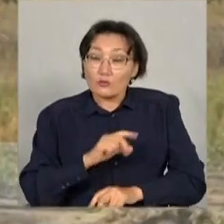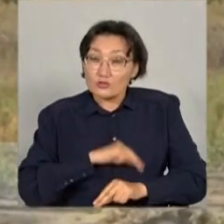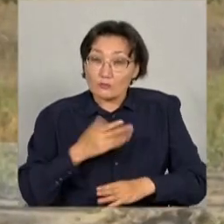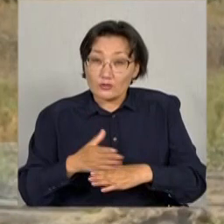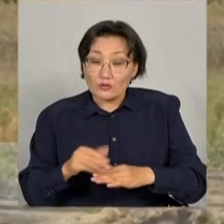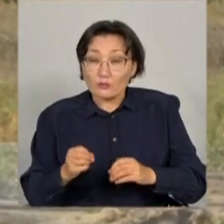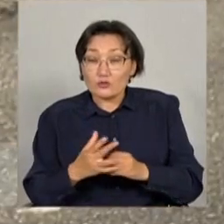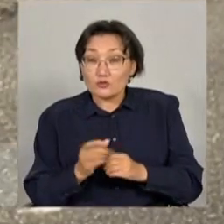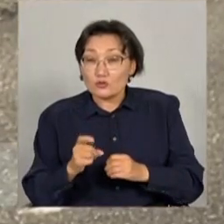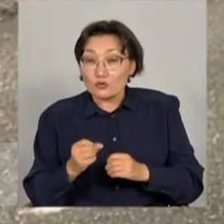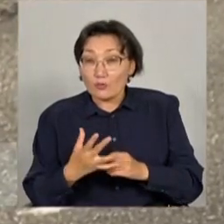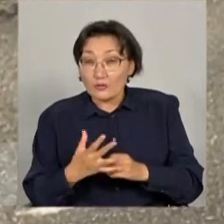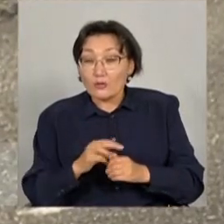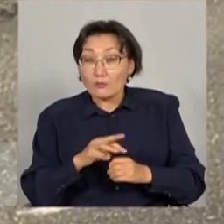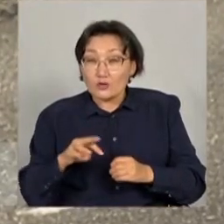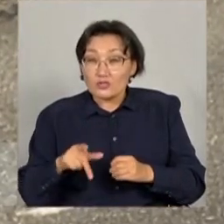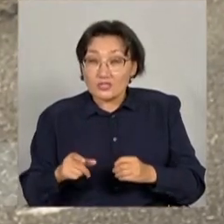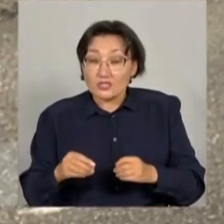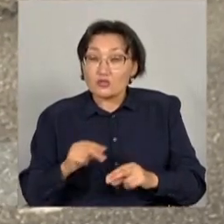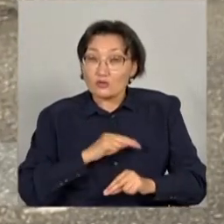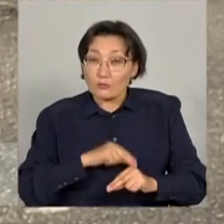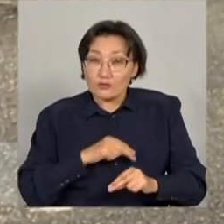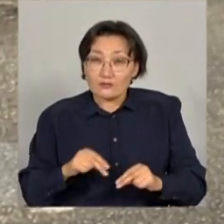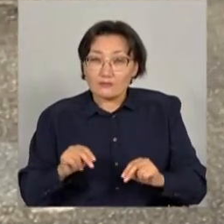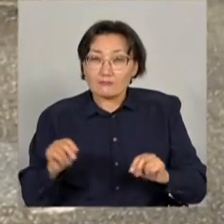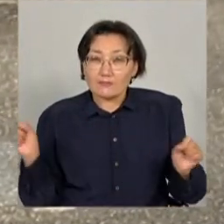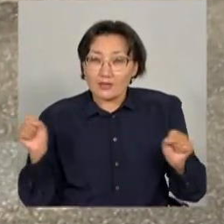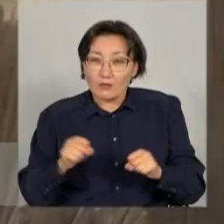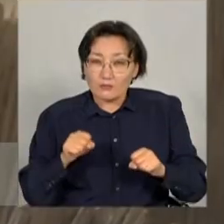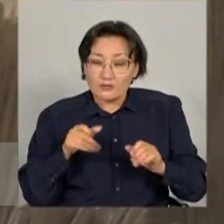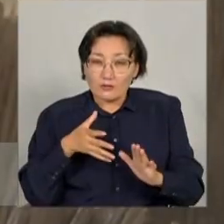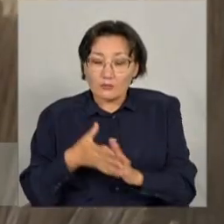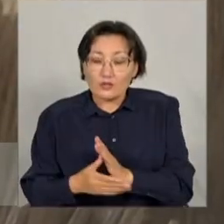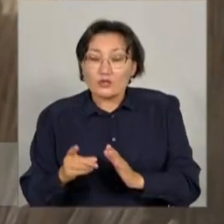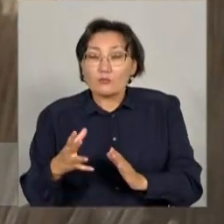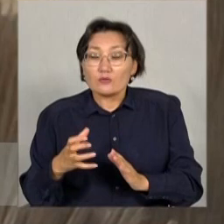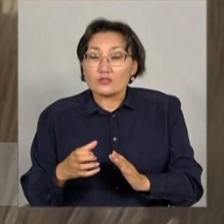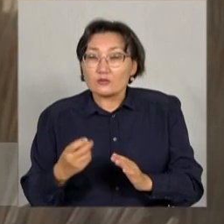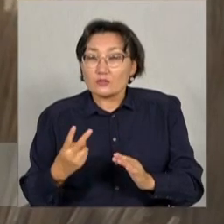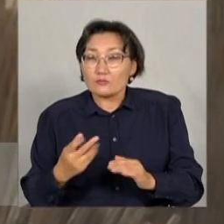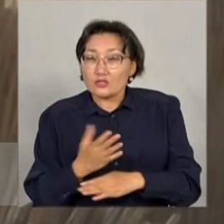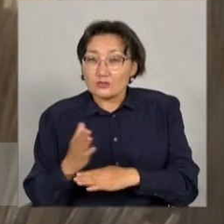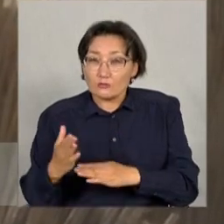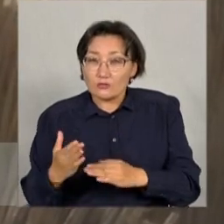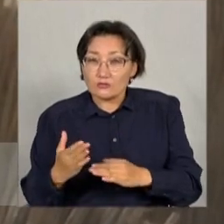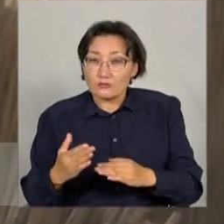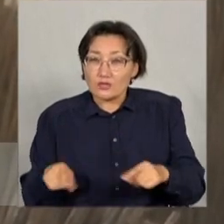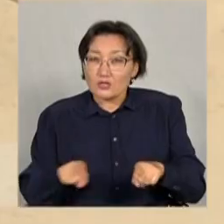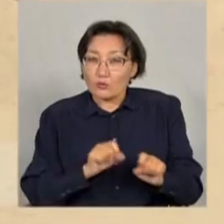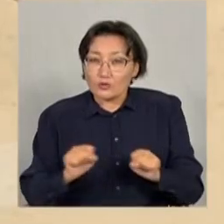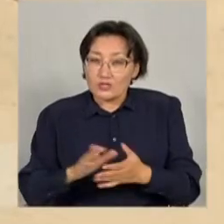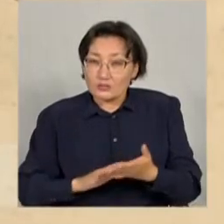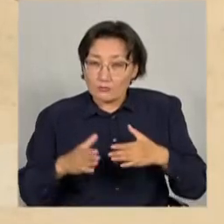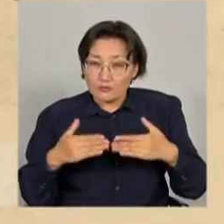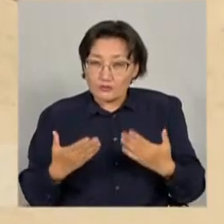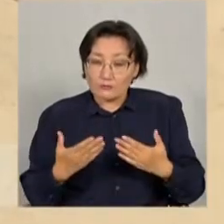115 миллион теңгенің тірлігі сәтсіз аяқталды. Егілген 26875 дана сексеуілден сая болар түк қалмаған.